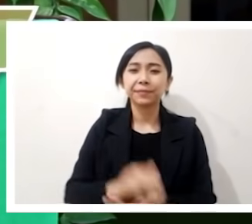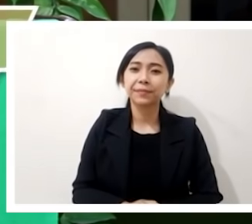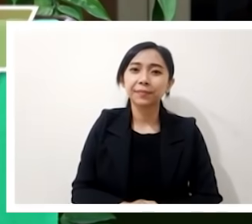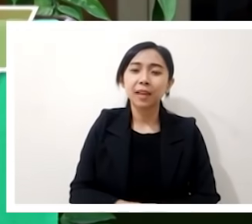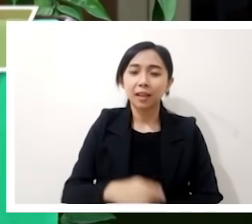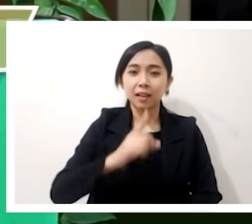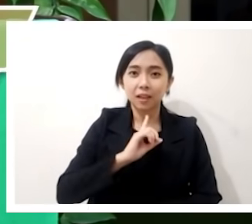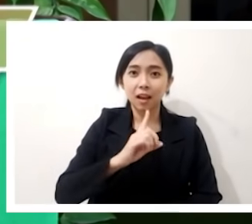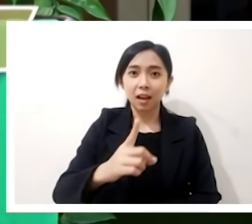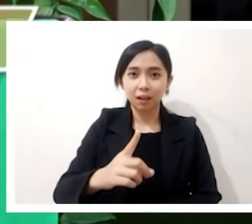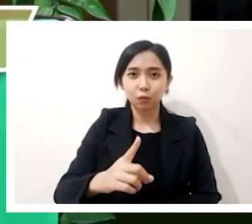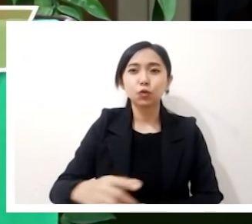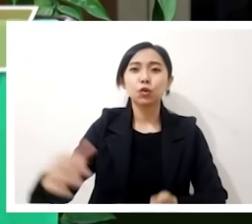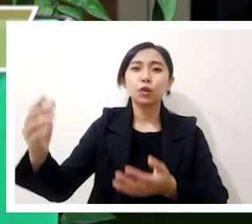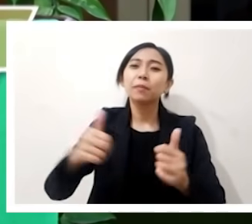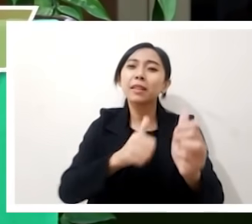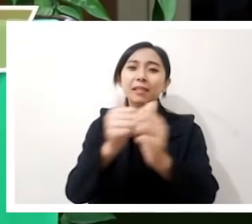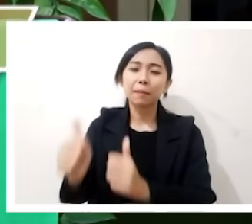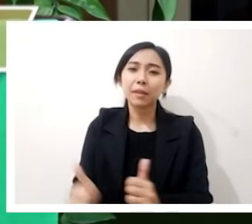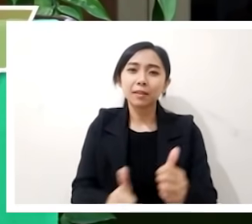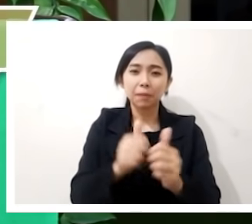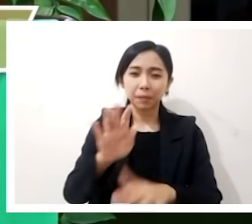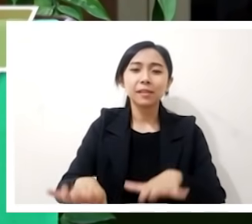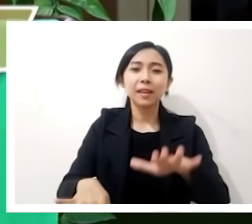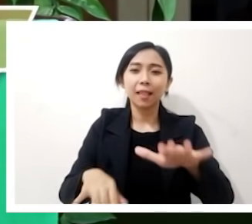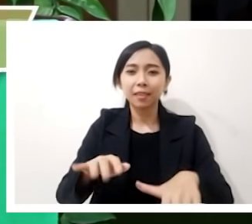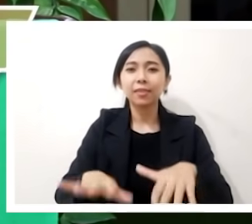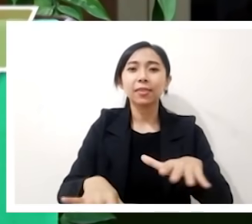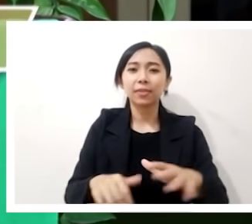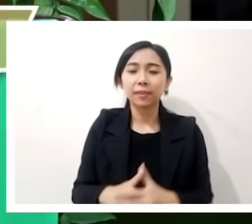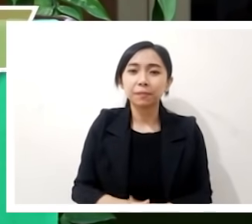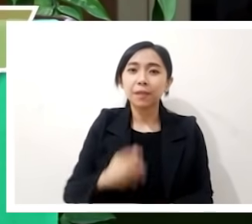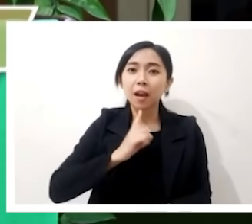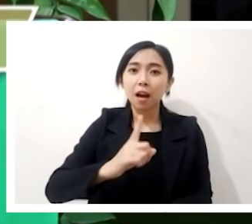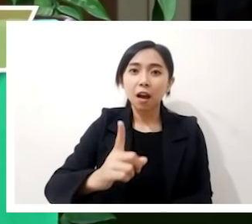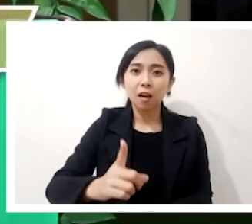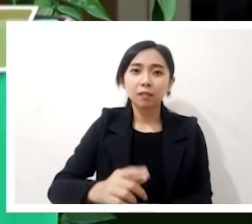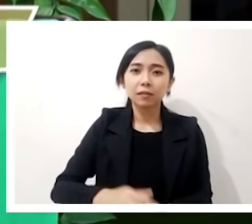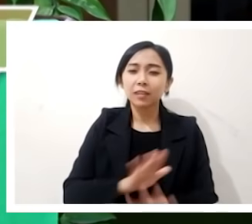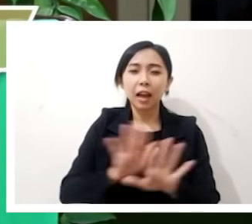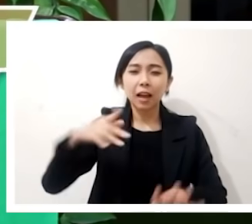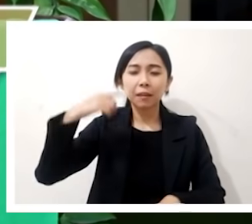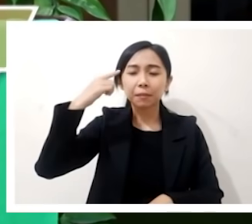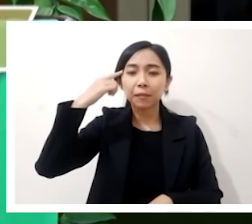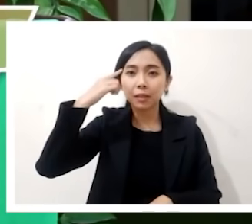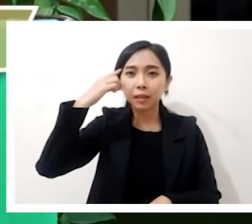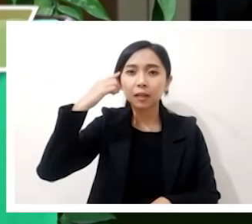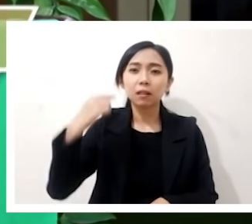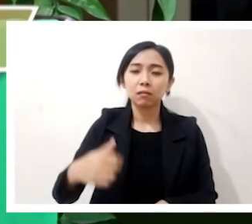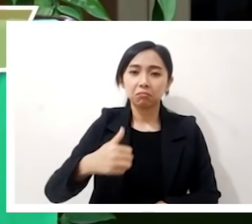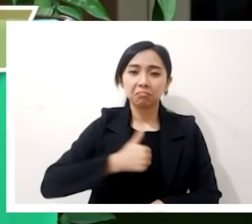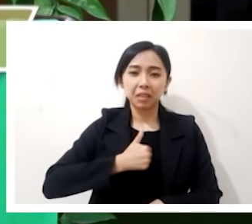perlu dipikul bersama. Dan karena itu kita perlu makin belajar untuk tidak mementingkan kesenangan diri kita